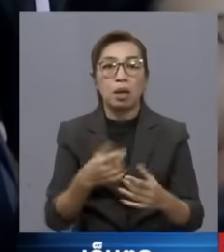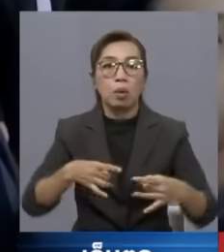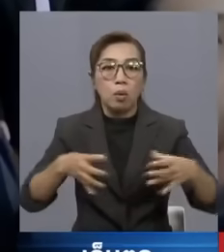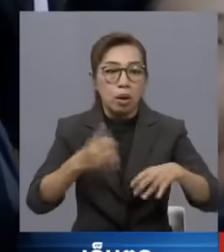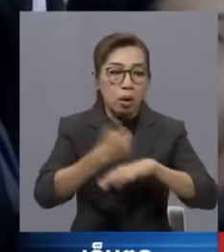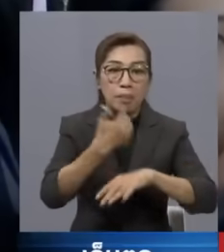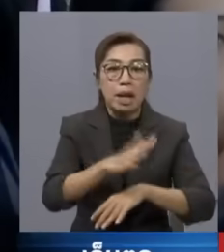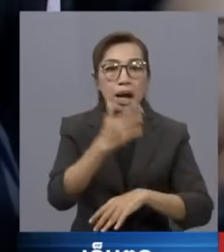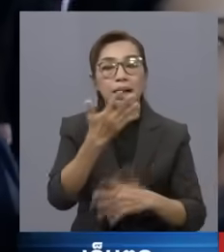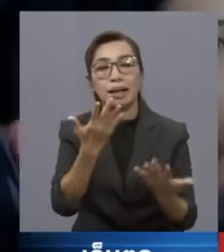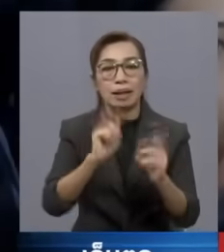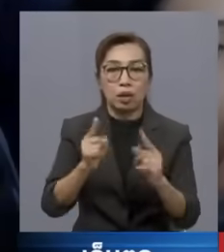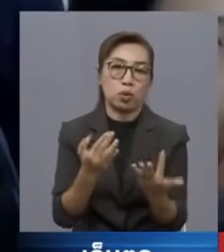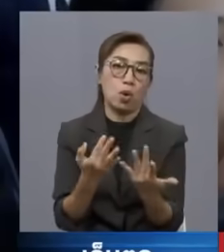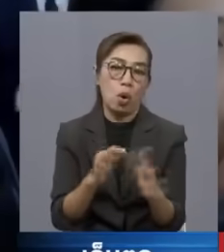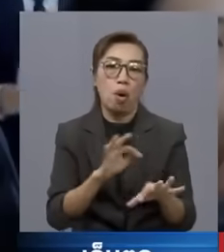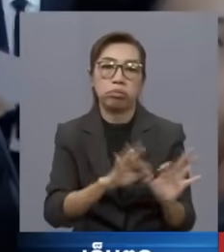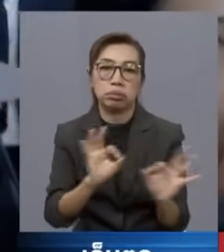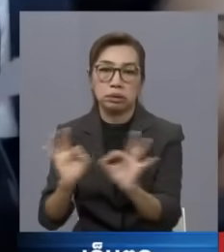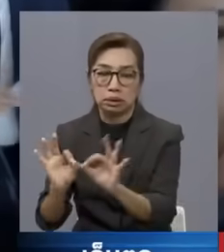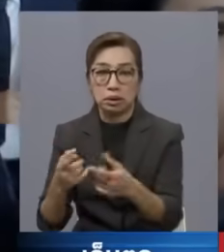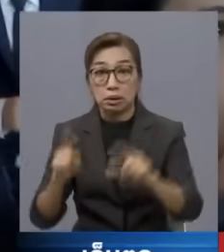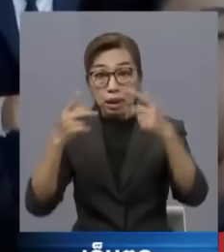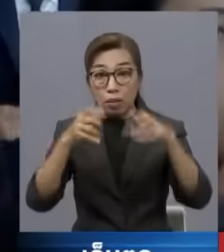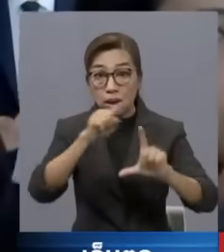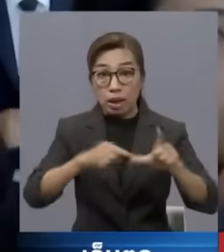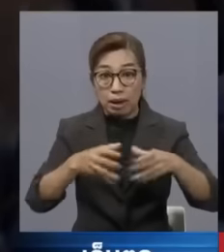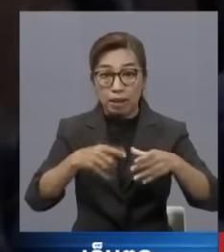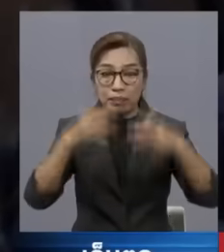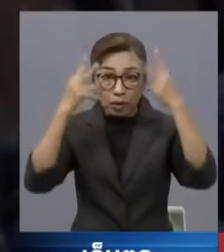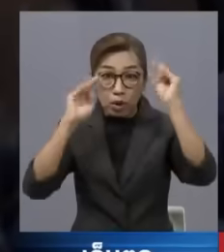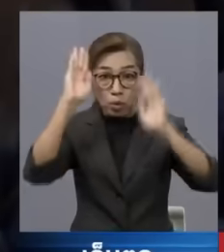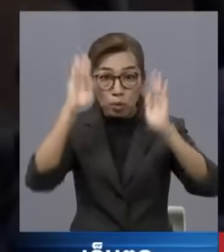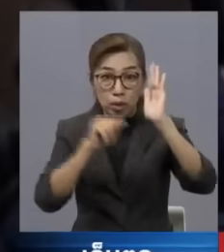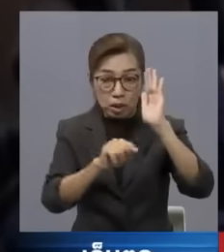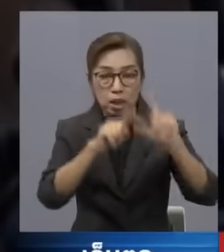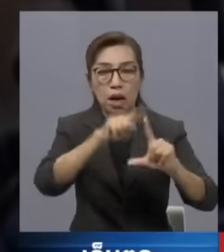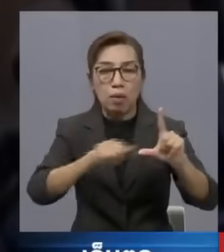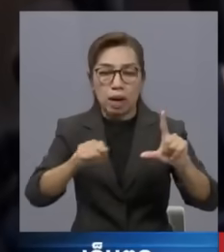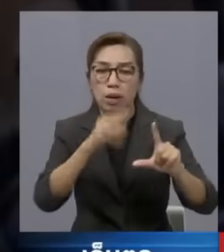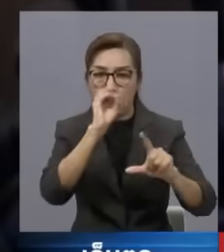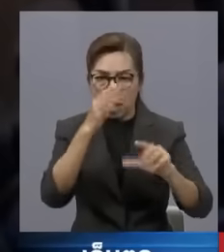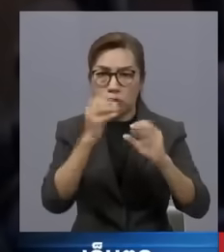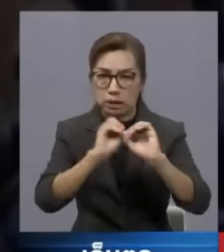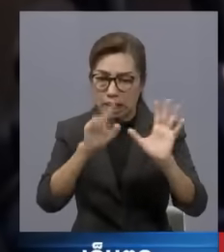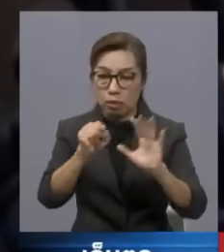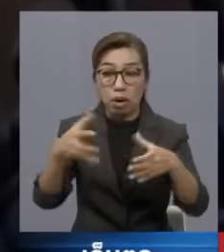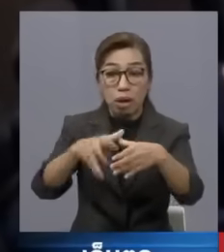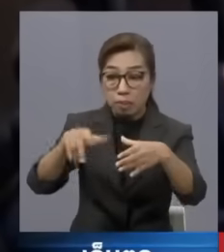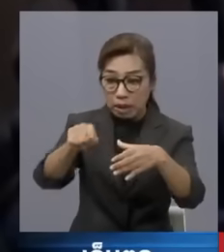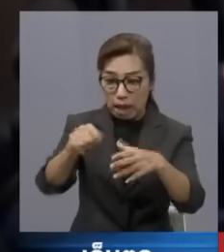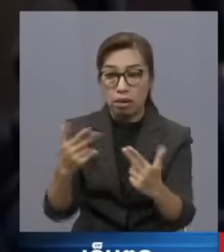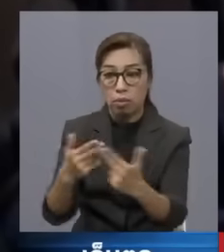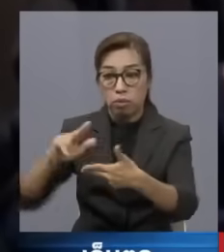ต่อรองกันไปเรื่อยๆอีกส่วนเกมการโหวตนายกของก้าวไกลเนี่ยนะฮะก็ค่อนข้างชัดเจนแล้วว่าตราบใดที่เพื่อไทยจะเอา